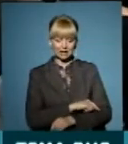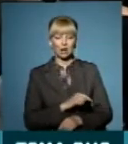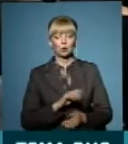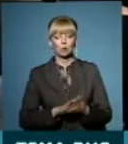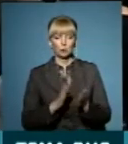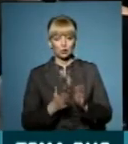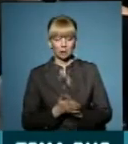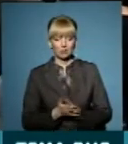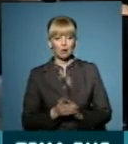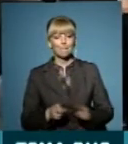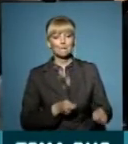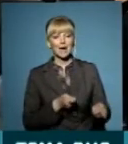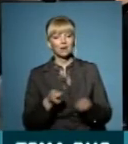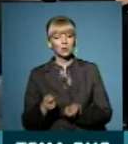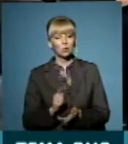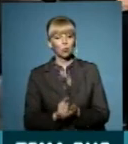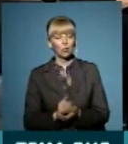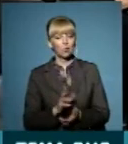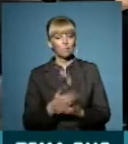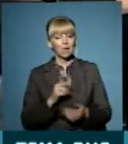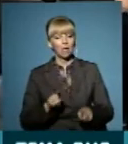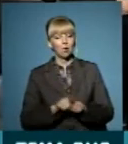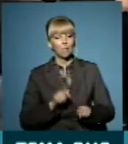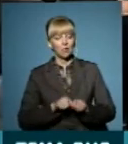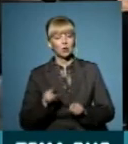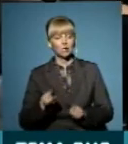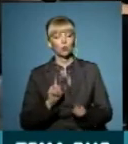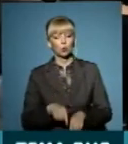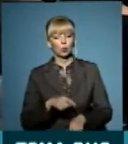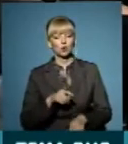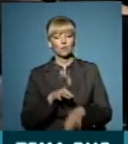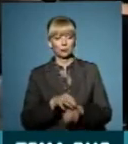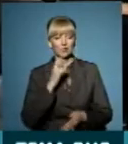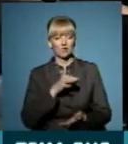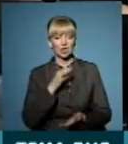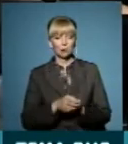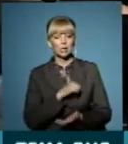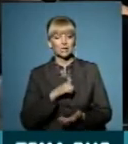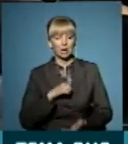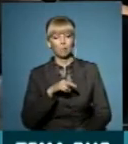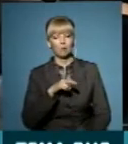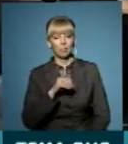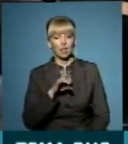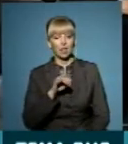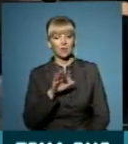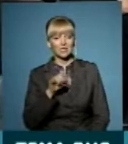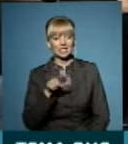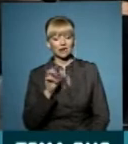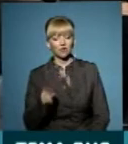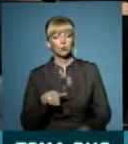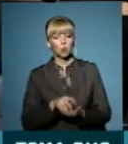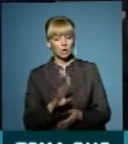Перевізник повинен їх утримувати. Як ми як перевіряємо, так же і він несе відповідальність за сам же перевізник. Він же пішов на